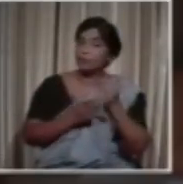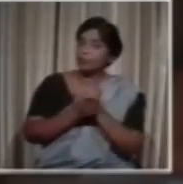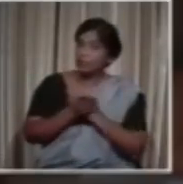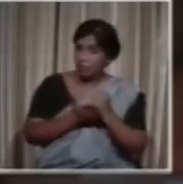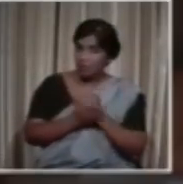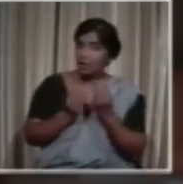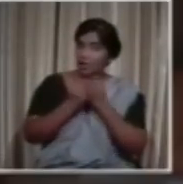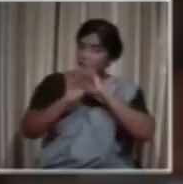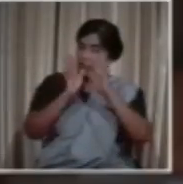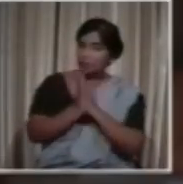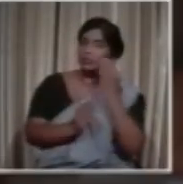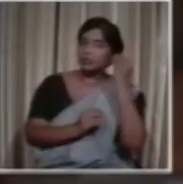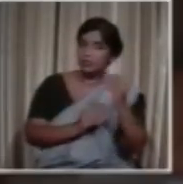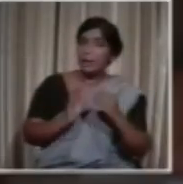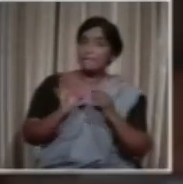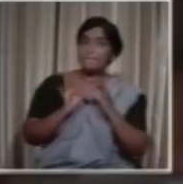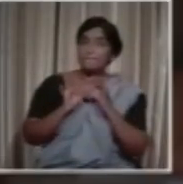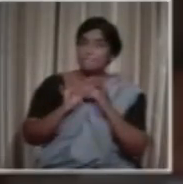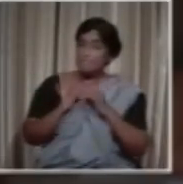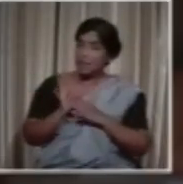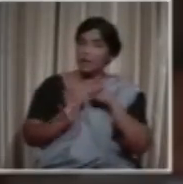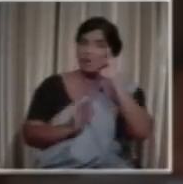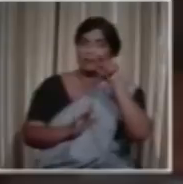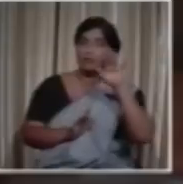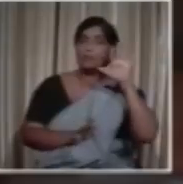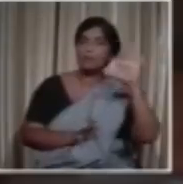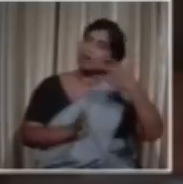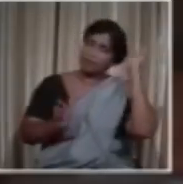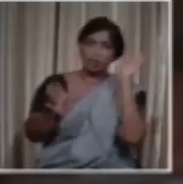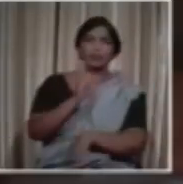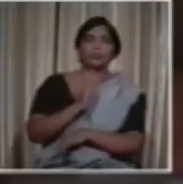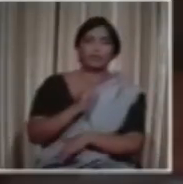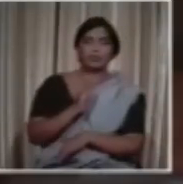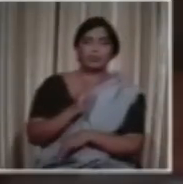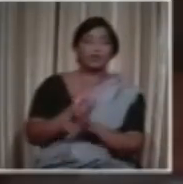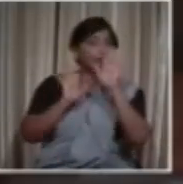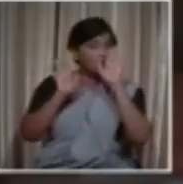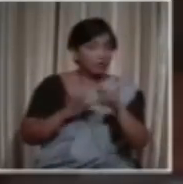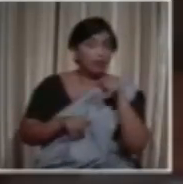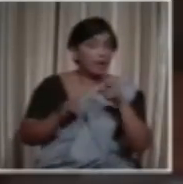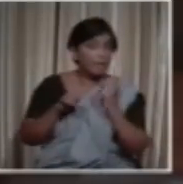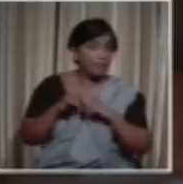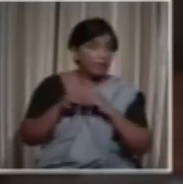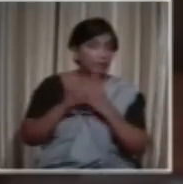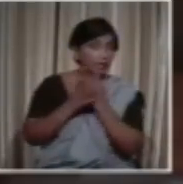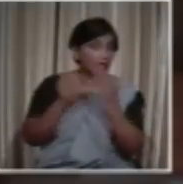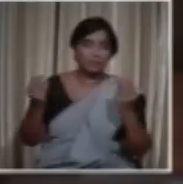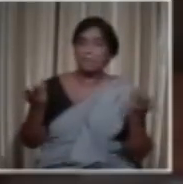දෙන හැමදේම බිලියන 6.5යි ඒක ඕනනම් කපලා දාන්න හැබැයි ඒකෙන් මේ ප්‍රශ්නෙට විසඳුම් නැල්ලෙන්නේ